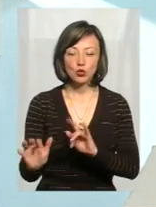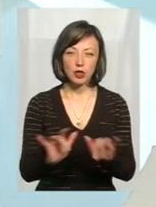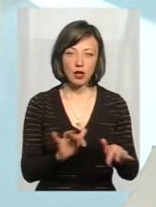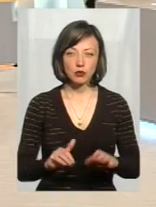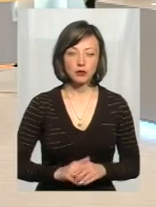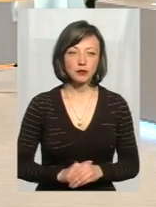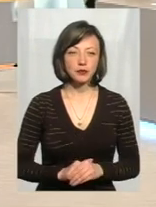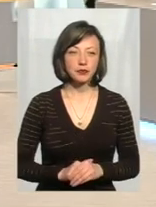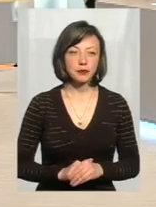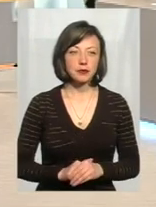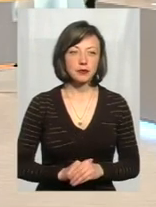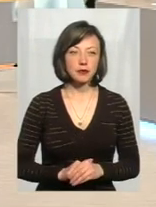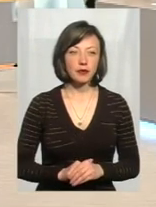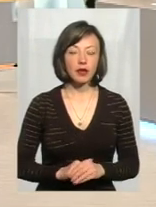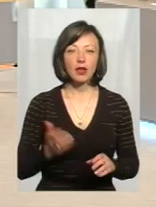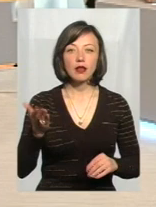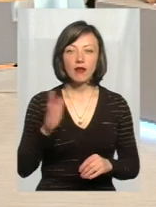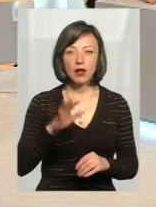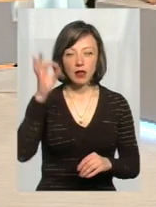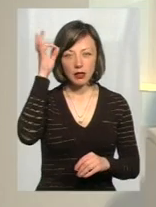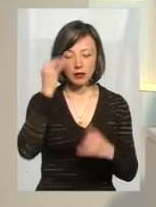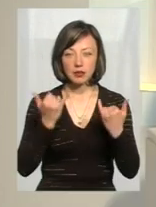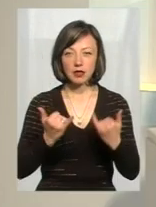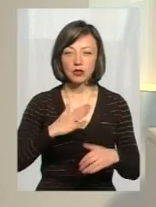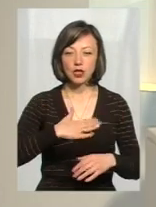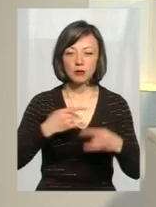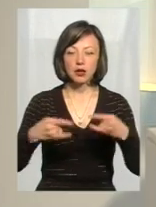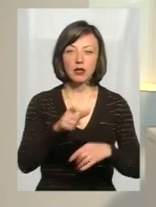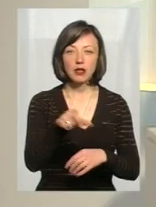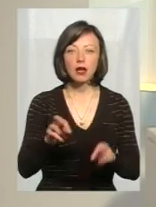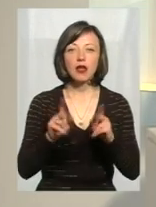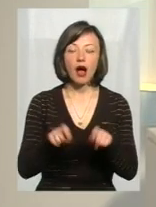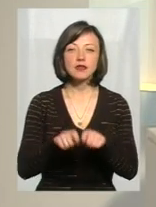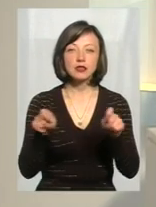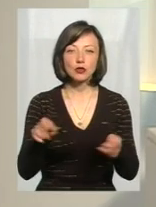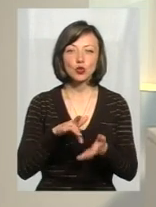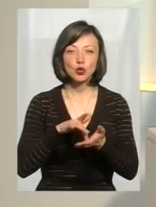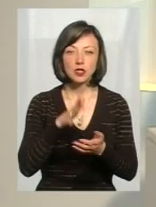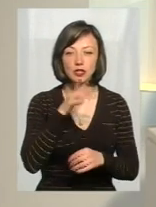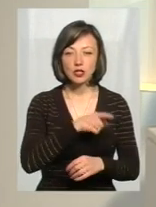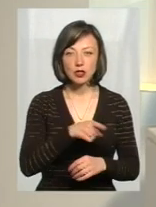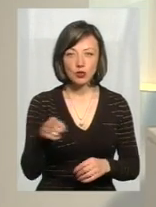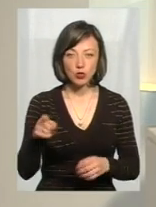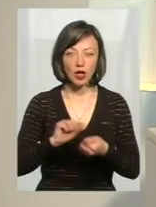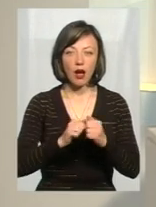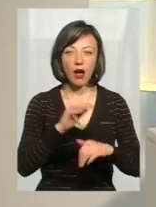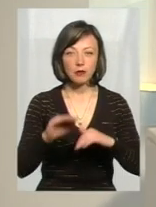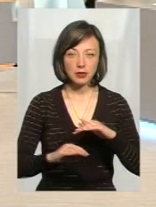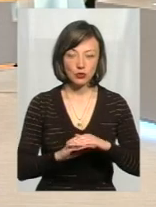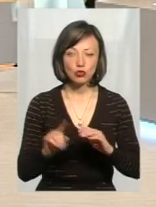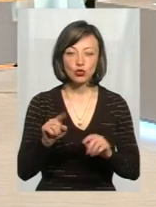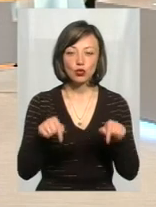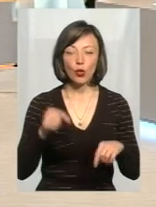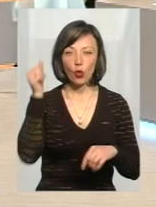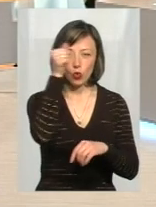діяльності. Пане Ігорю, давайте нагадаємо зараз нашим глядачам, як відкривався туристичний сезон у Кам'янці, що